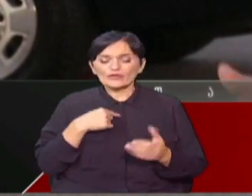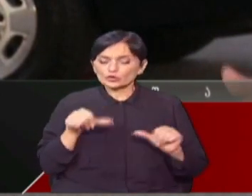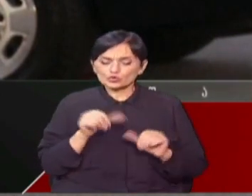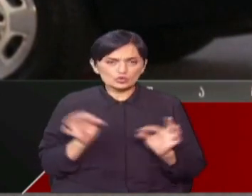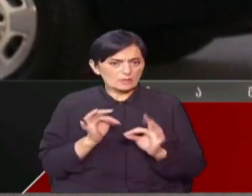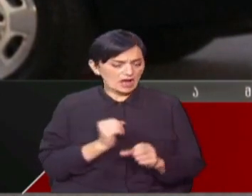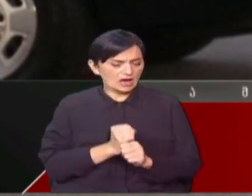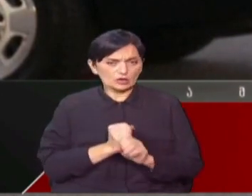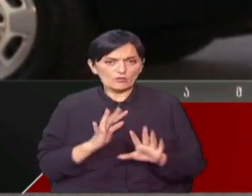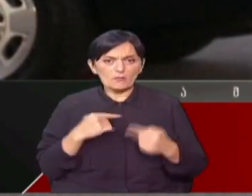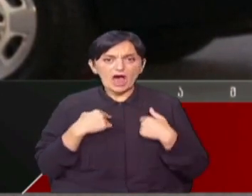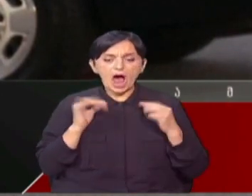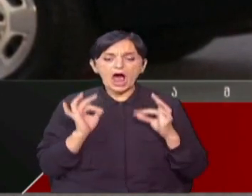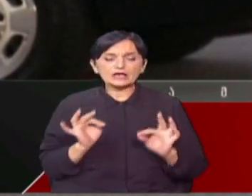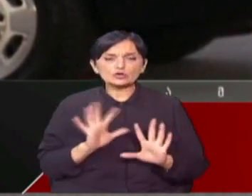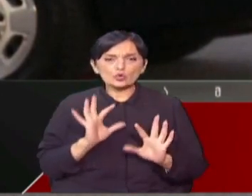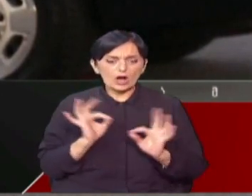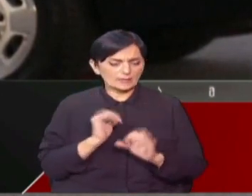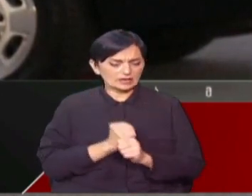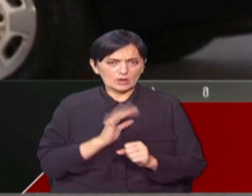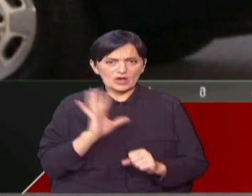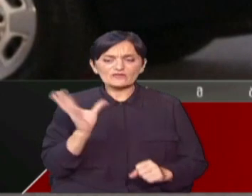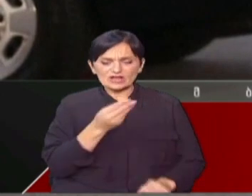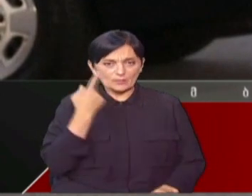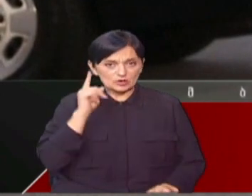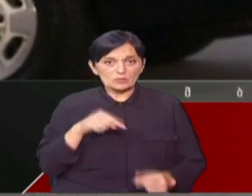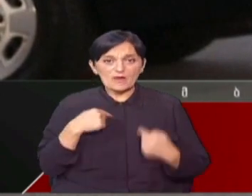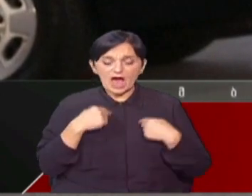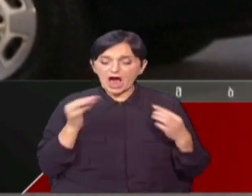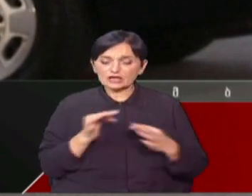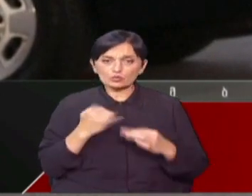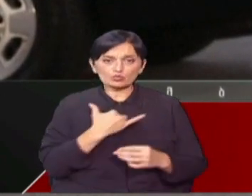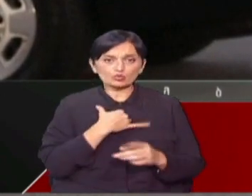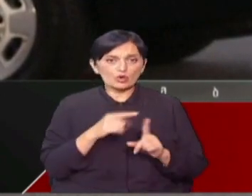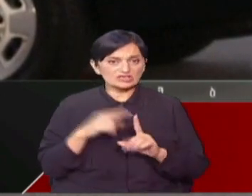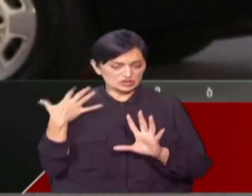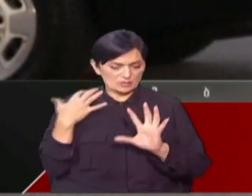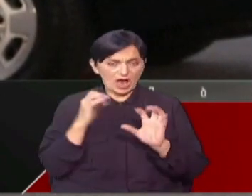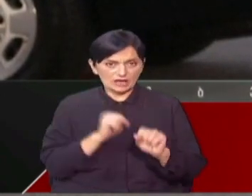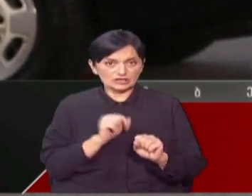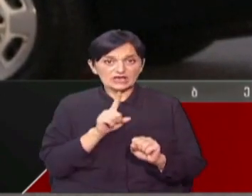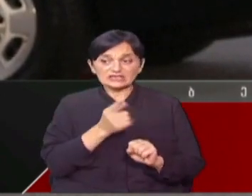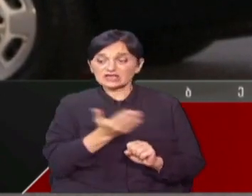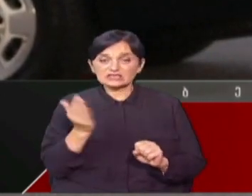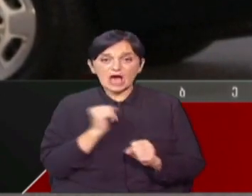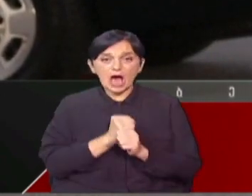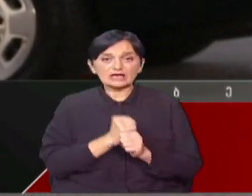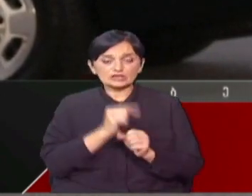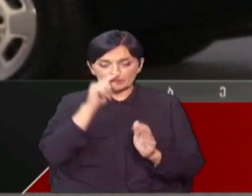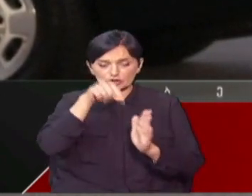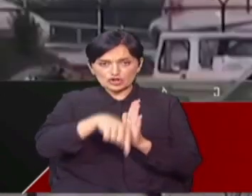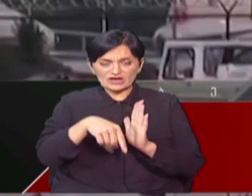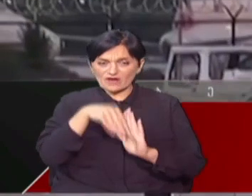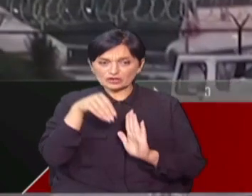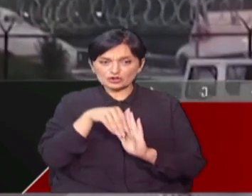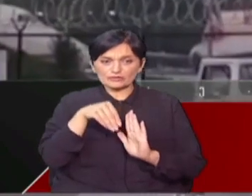არ გაგვიკეთებია. მე არასწორი არაფერი ჩამიდენია და ყველა მიცის ეს. მე არასდროს მქონია ასეთი მხარდაჭერა. რასაც ისინი აკეთებენ, არის ჩარევა